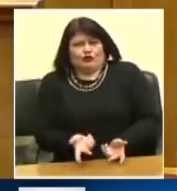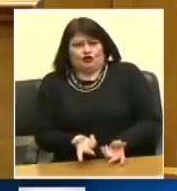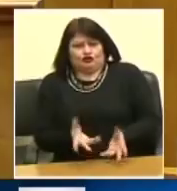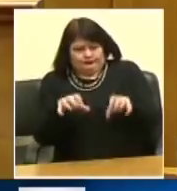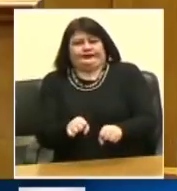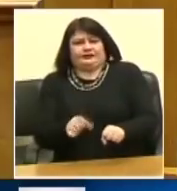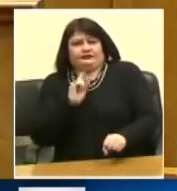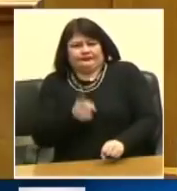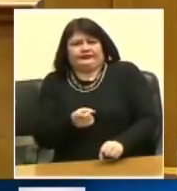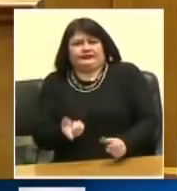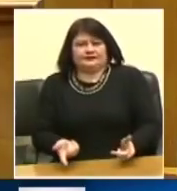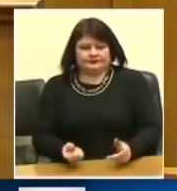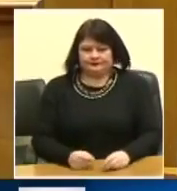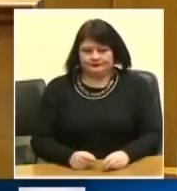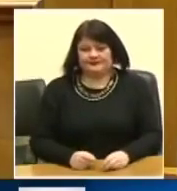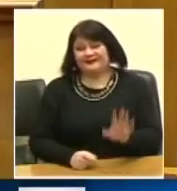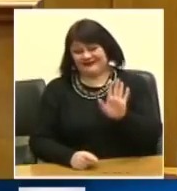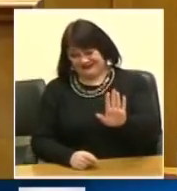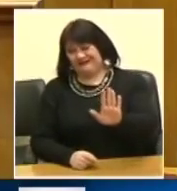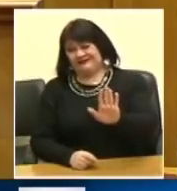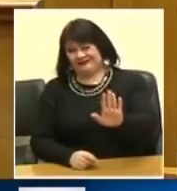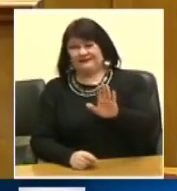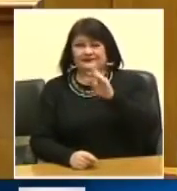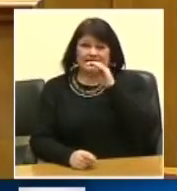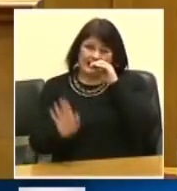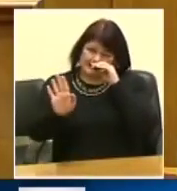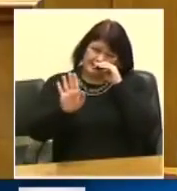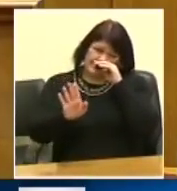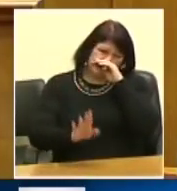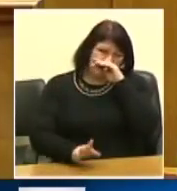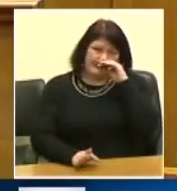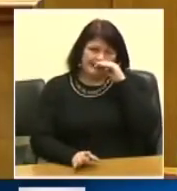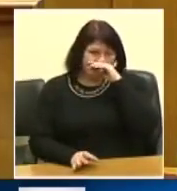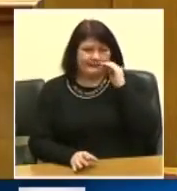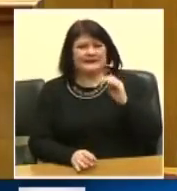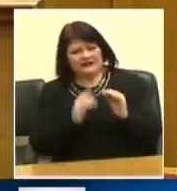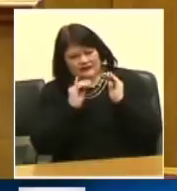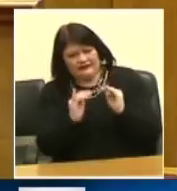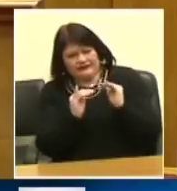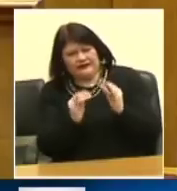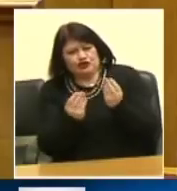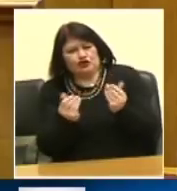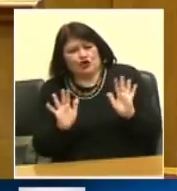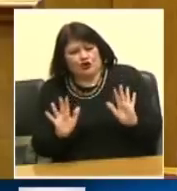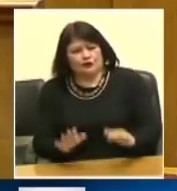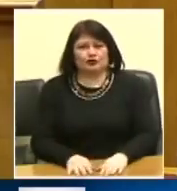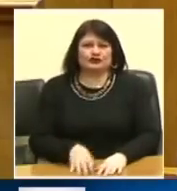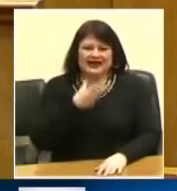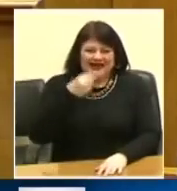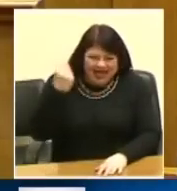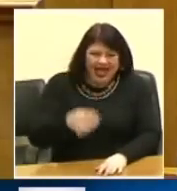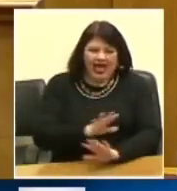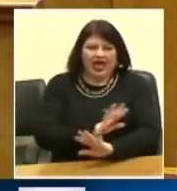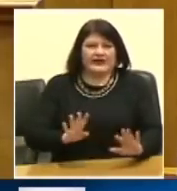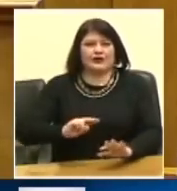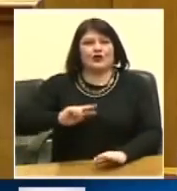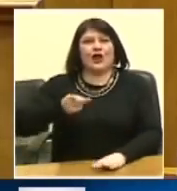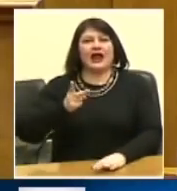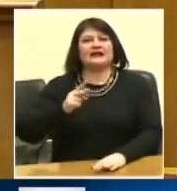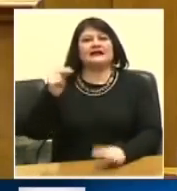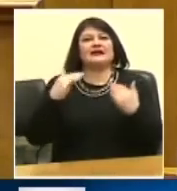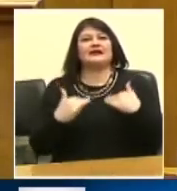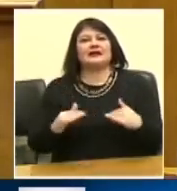Μετά τον άθλιο... Αφήστε, δεν έχετε αποκηρύξει τίποτα από αυτά που ξέρετε. Λοιπόν, μετά τον άθλιο και αντικοιναβουλευτικό